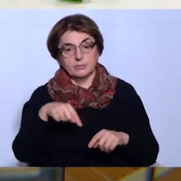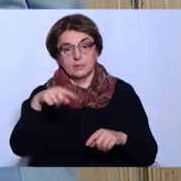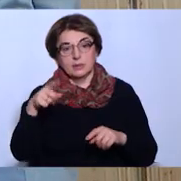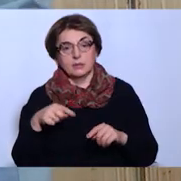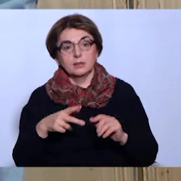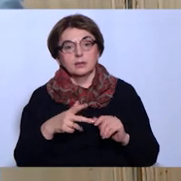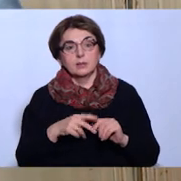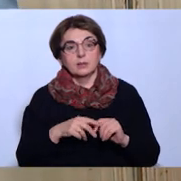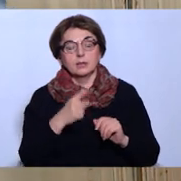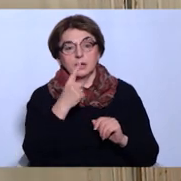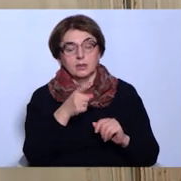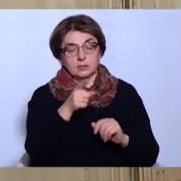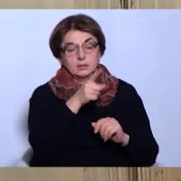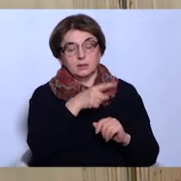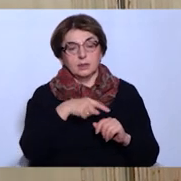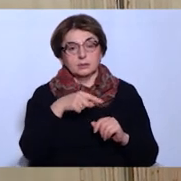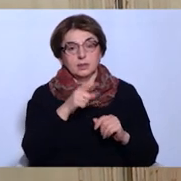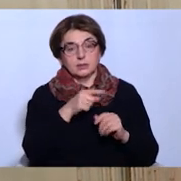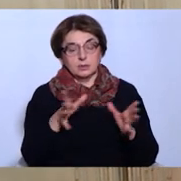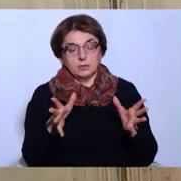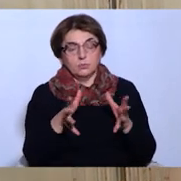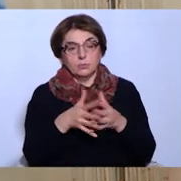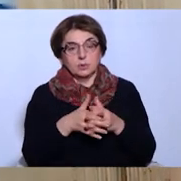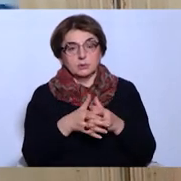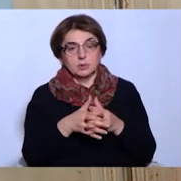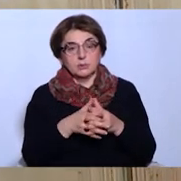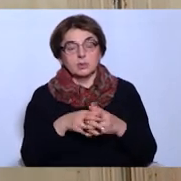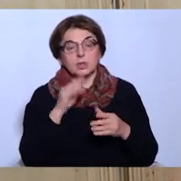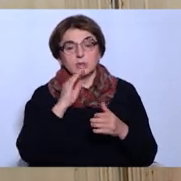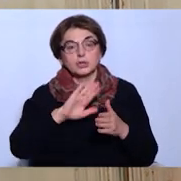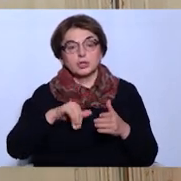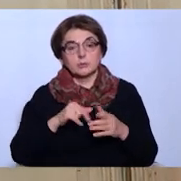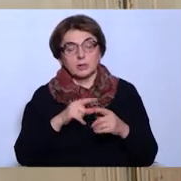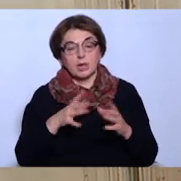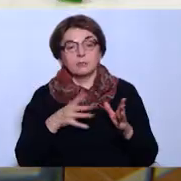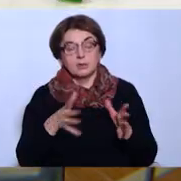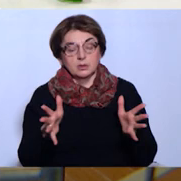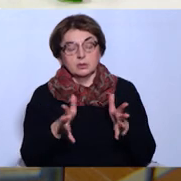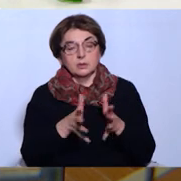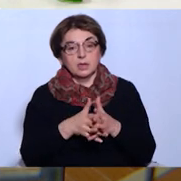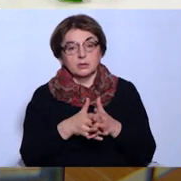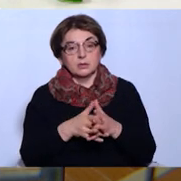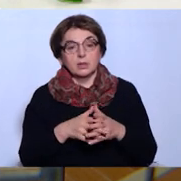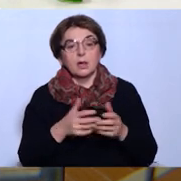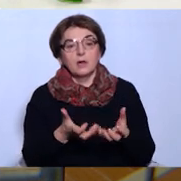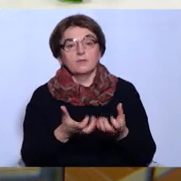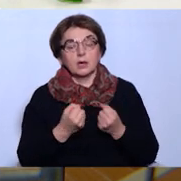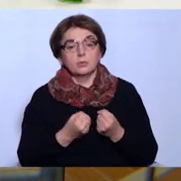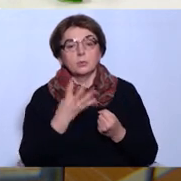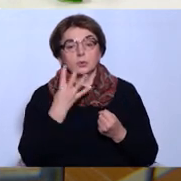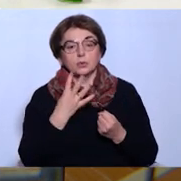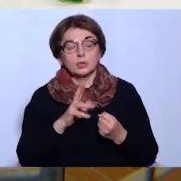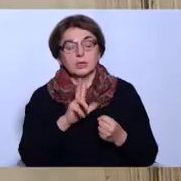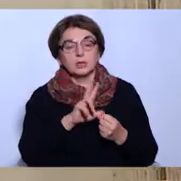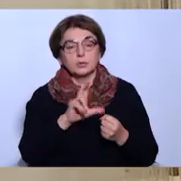პ ორბიტალი და ერთი ესი უერთდება ერთმანეთს, ხოლო შემდეგ ამ ნაერთისგან ხდება 4 ჰიბრიდული